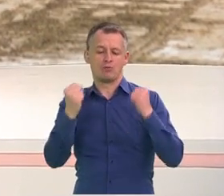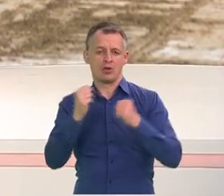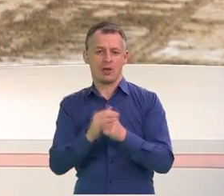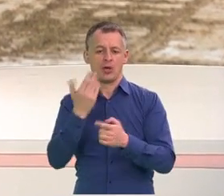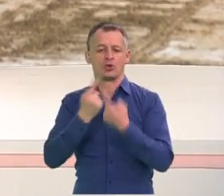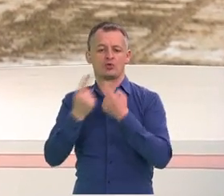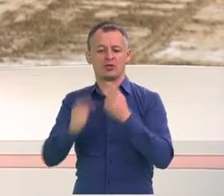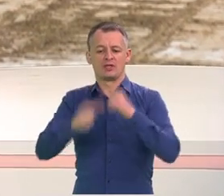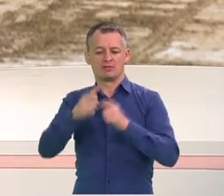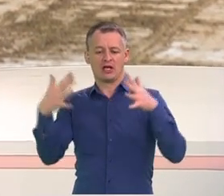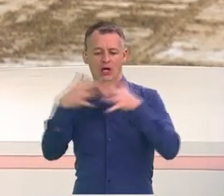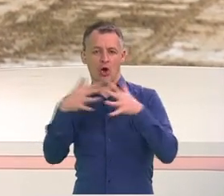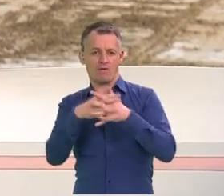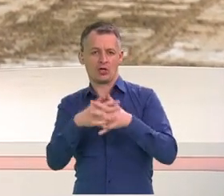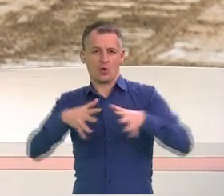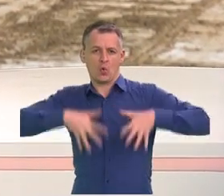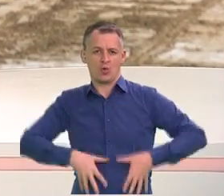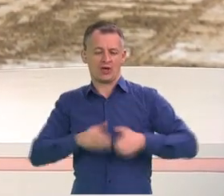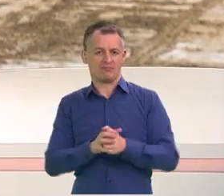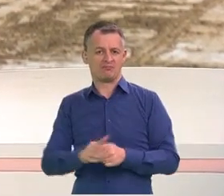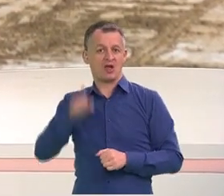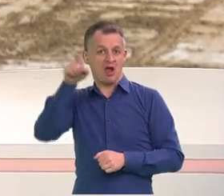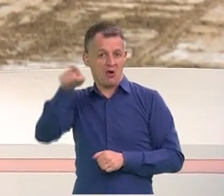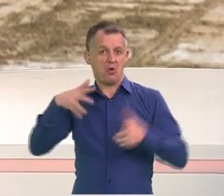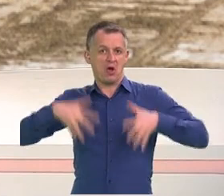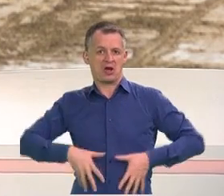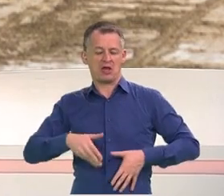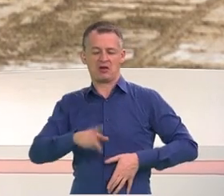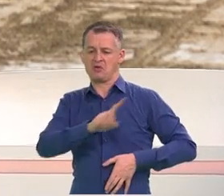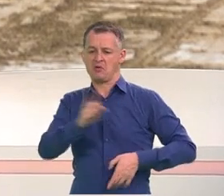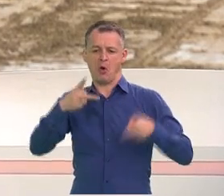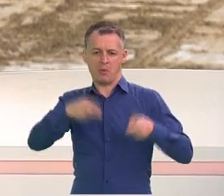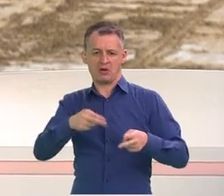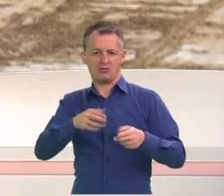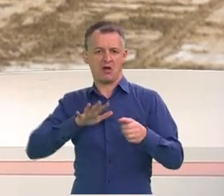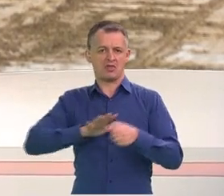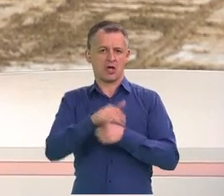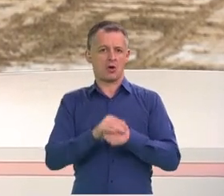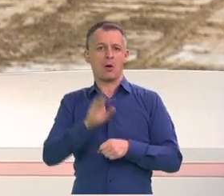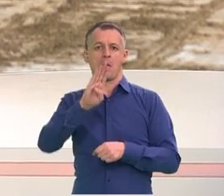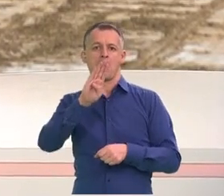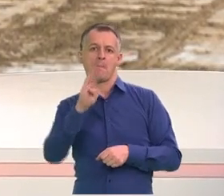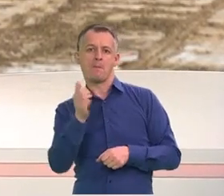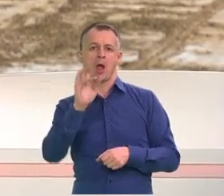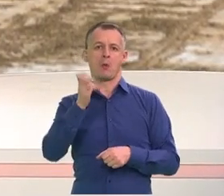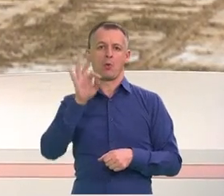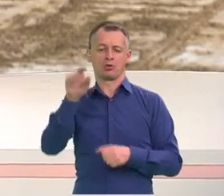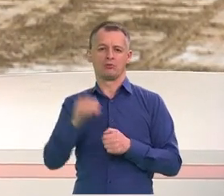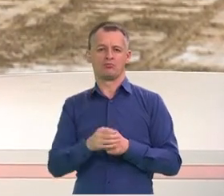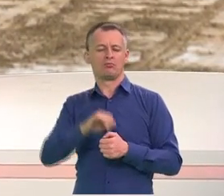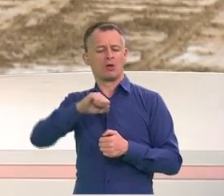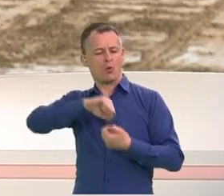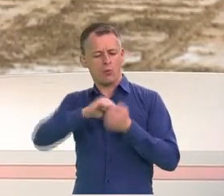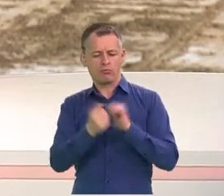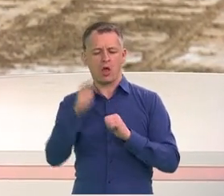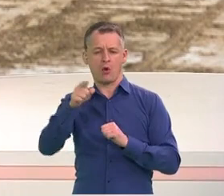Ucraina, pe linia frontului armele nu tac nici măcar pentru o clipă. Bahmutul este în continuare epicentrul celor mai sângeroase lupte.